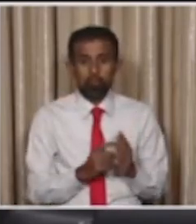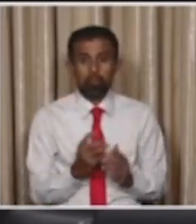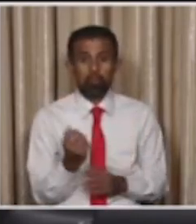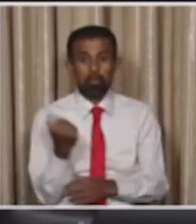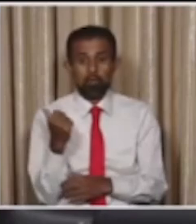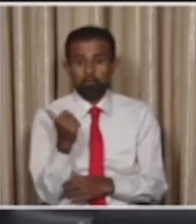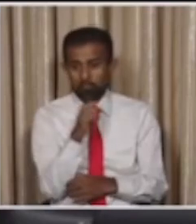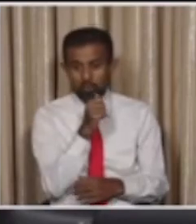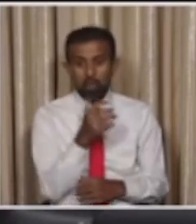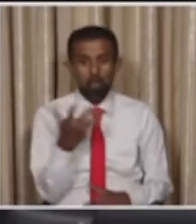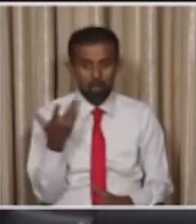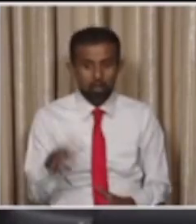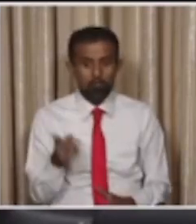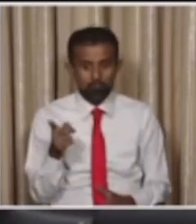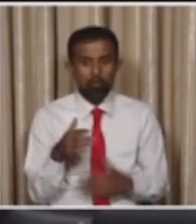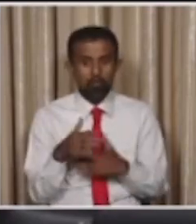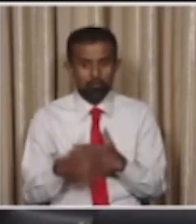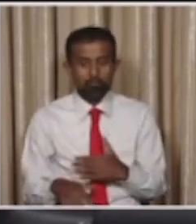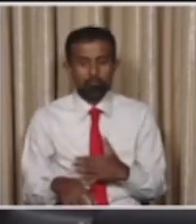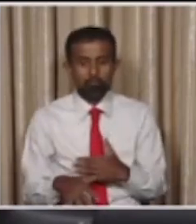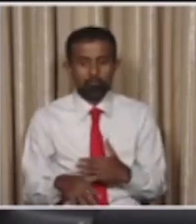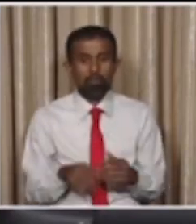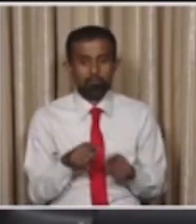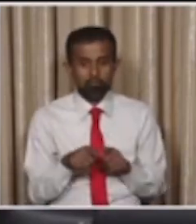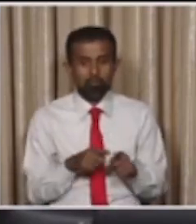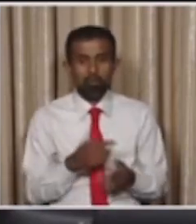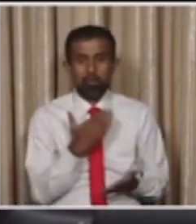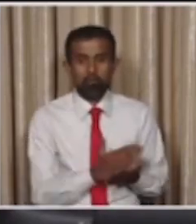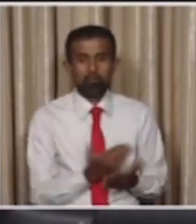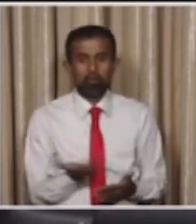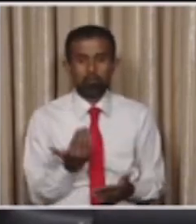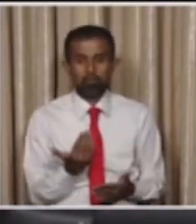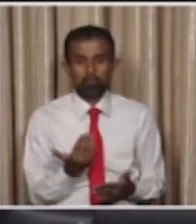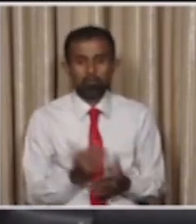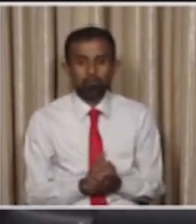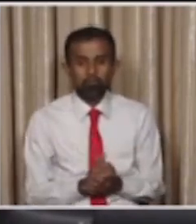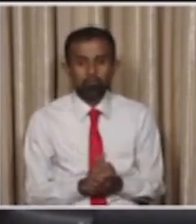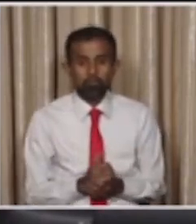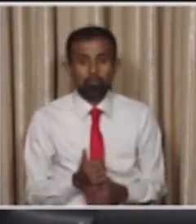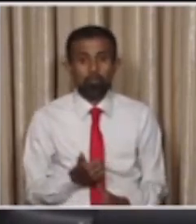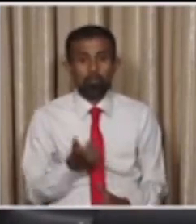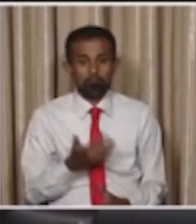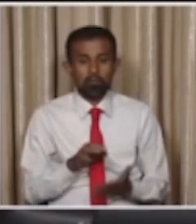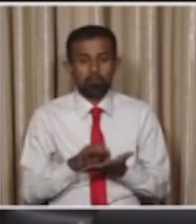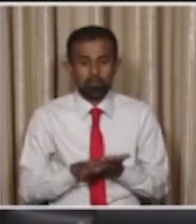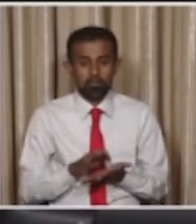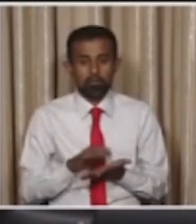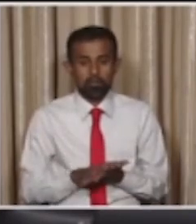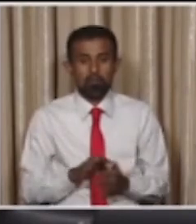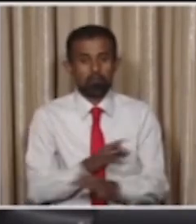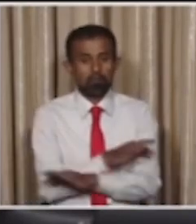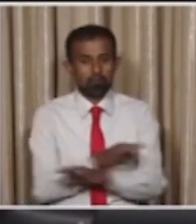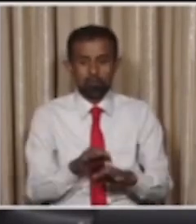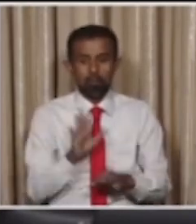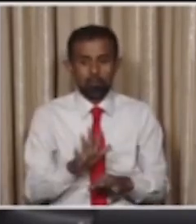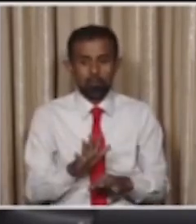පාටි දැම්ම ගෙවල් තියෙනවා. ගරු කතානායකතුමනි මෙන්න මේක අපි නවත්තන්න ඕනේ. ඒක නිසා වැදගත් තීන්දුව අරගෙන ක්‍රමයට කරන්න